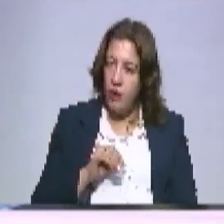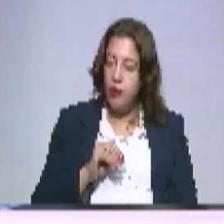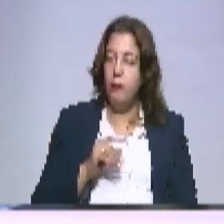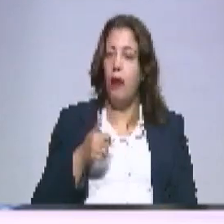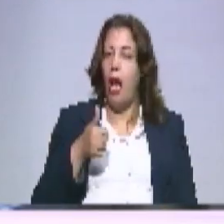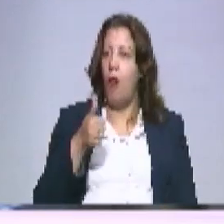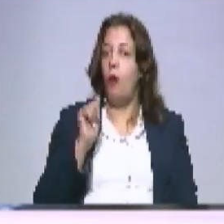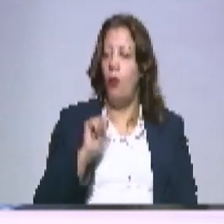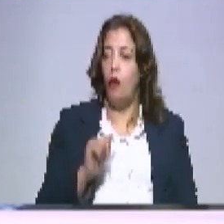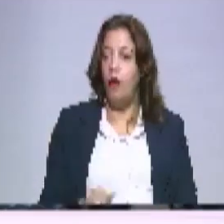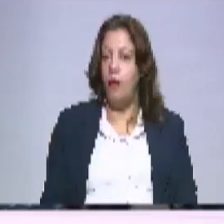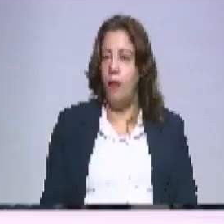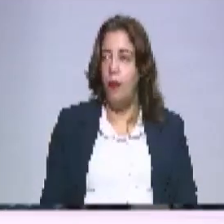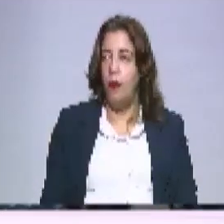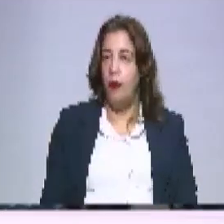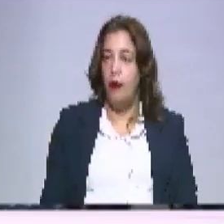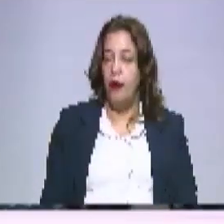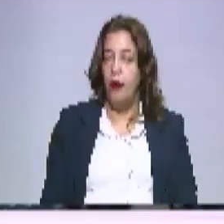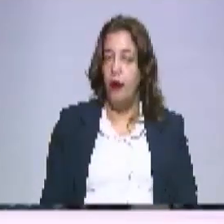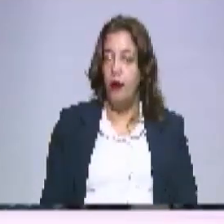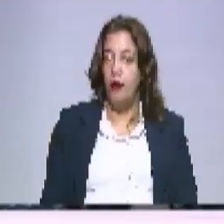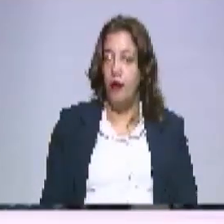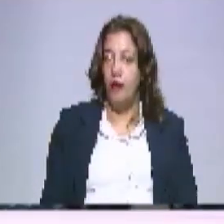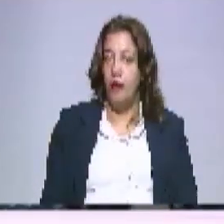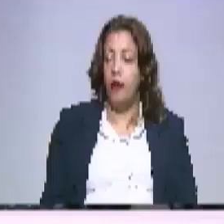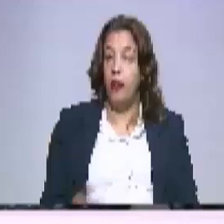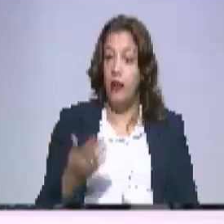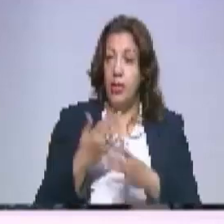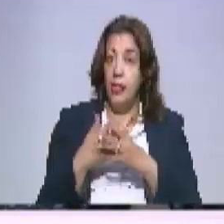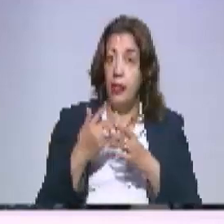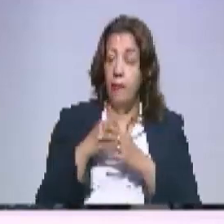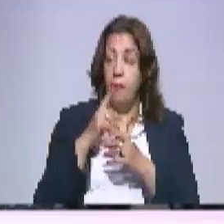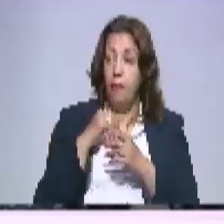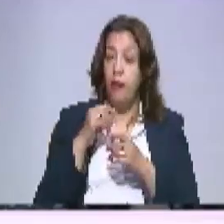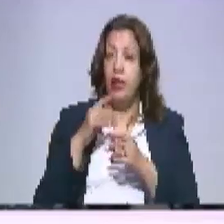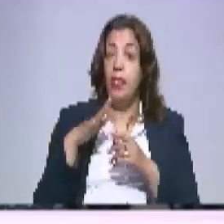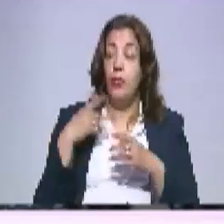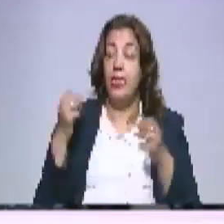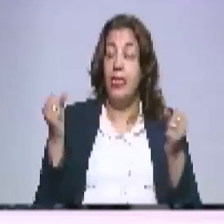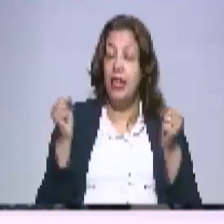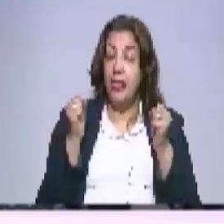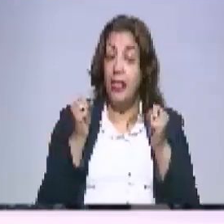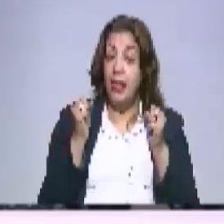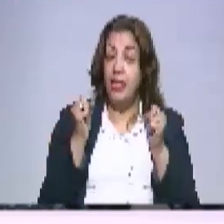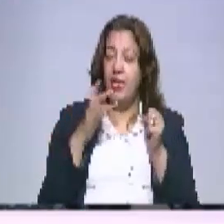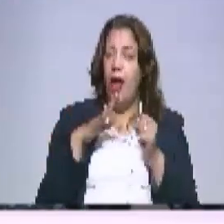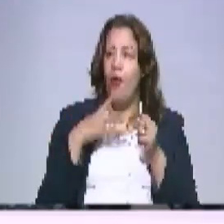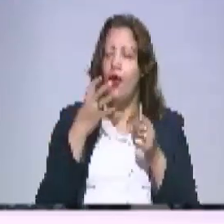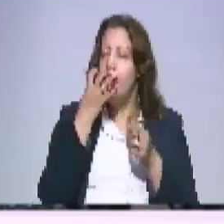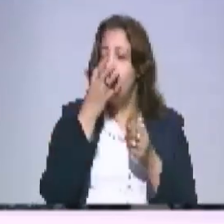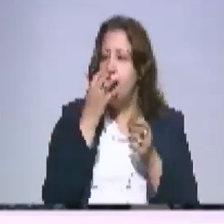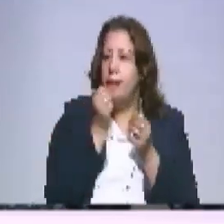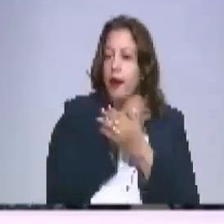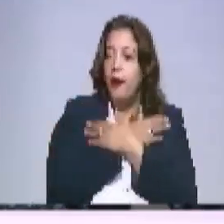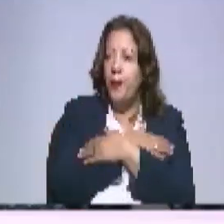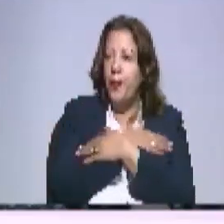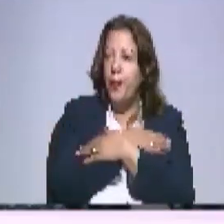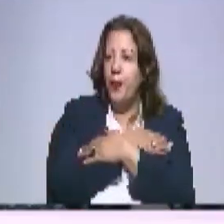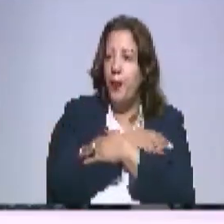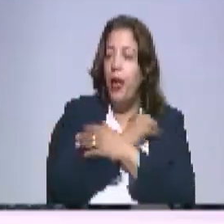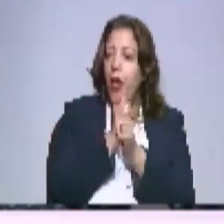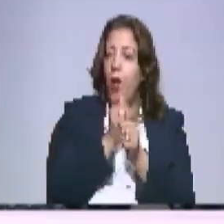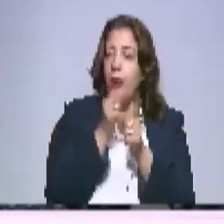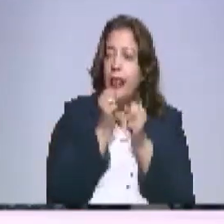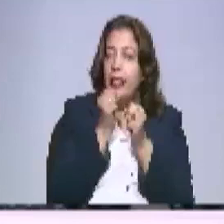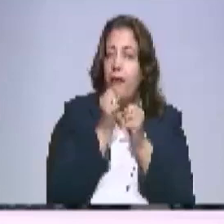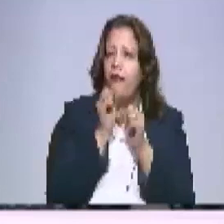في يعني يبقى درجة الحرق أعلى، خصوصا في الشتاء بقى، فبنحتاج إن احنا تدفية أكتر. الأكلات دي كلها في